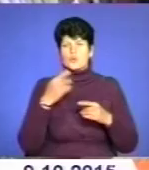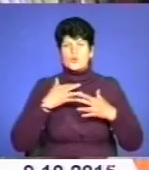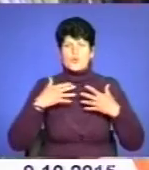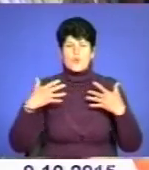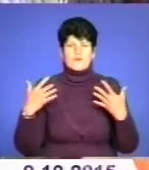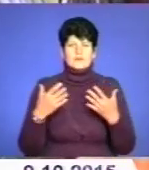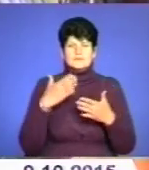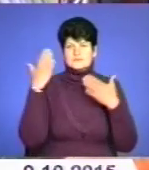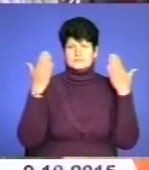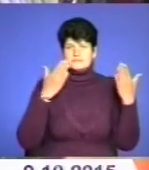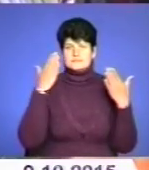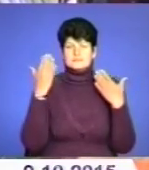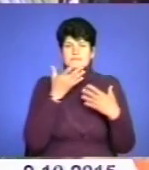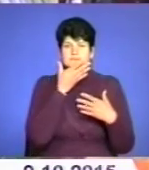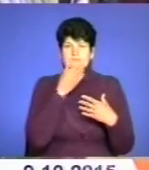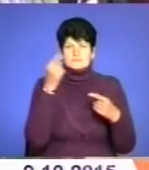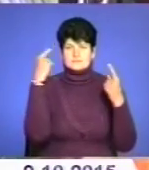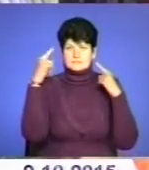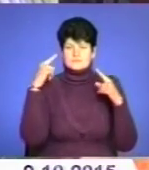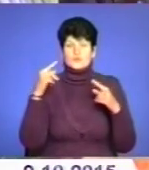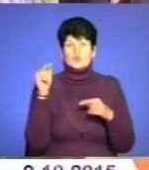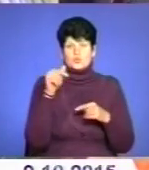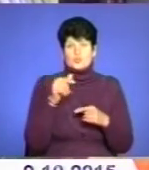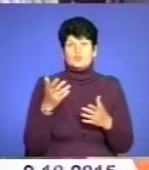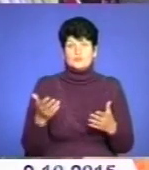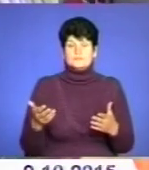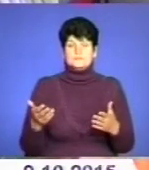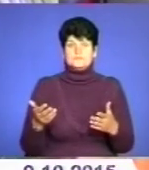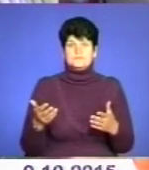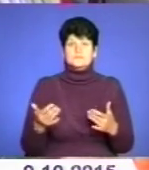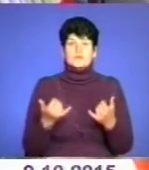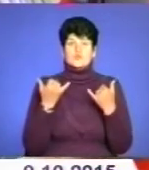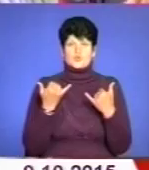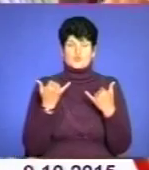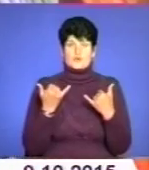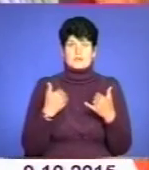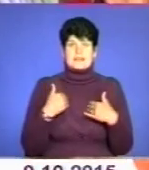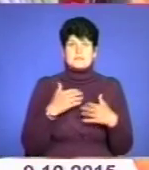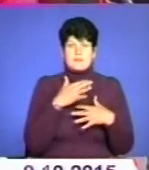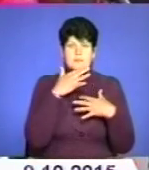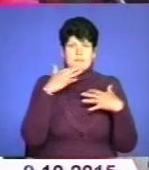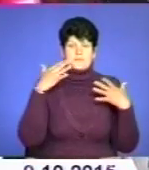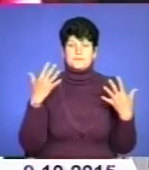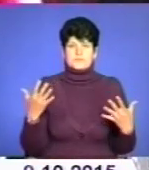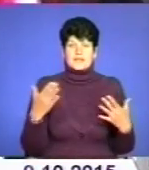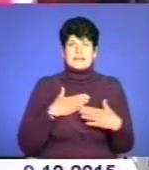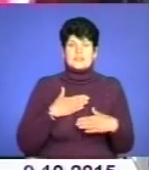весело, це креативно, це творчо. І тому от сьогодні нас набагато більше. Наші